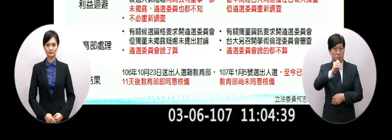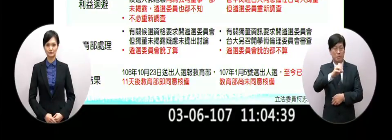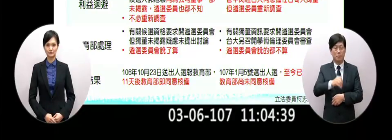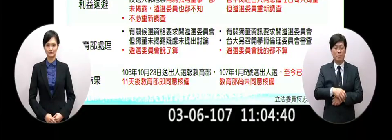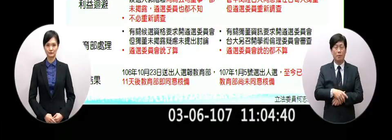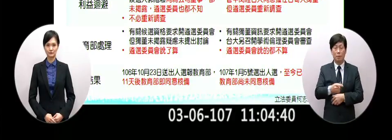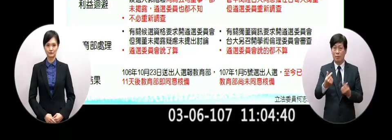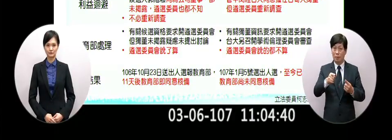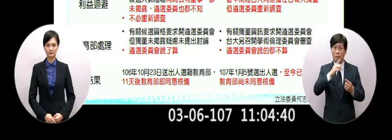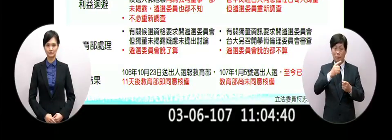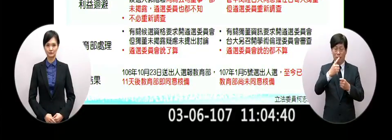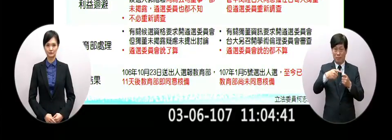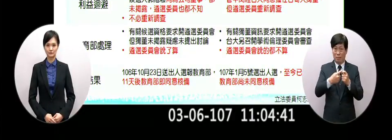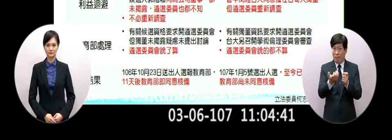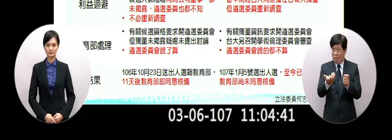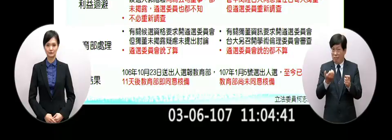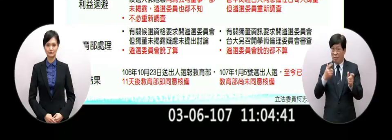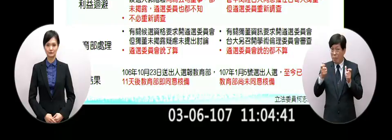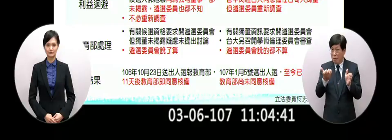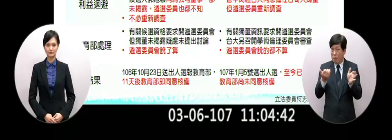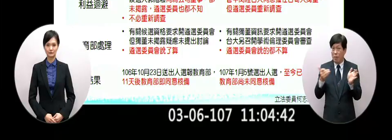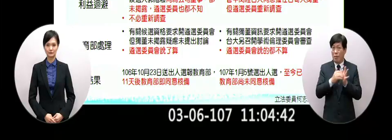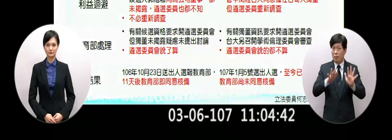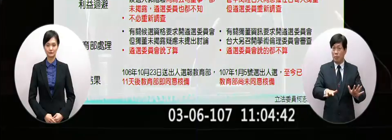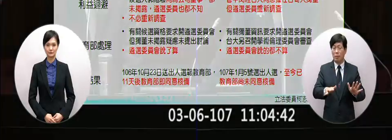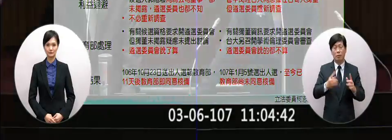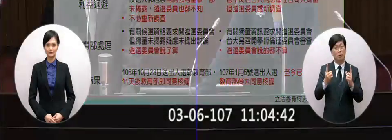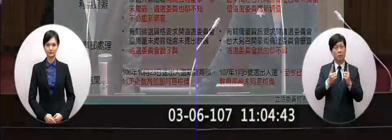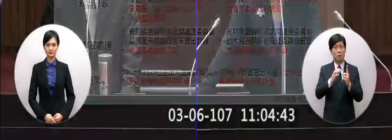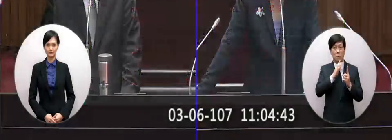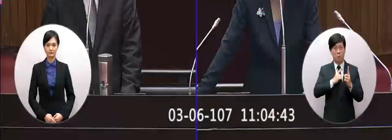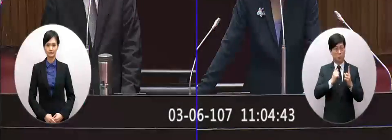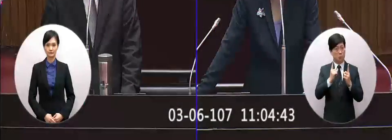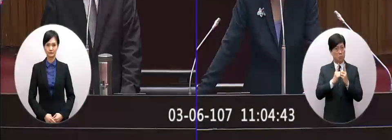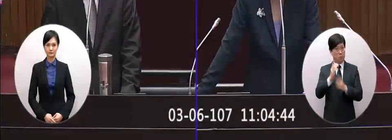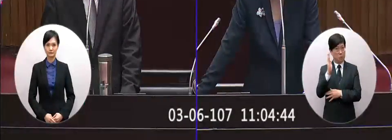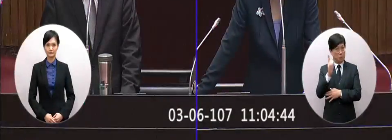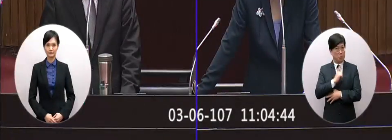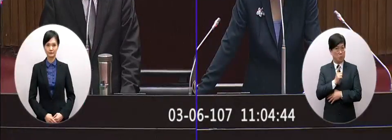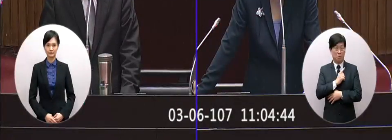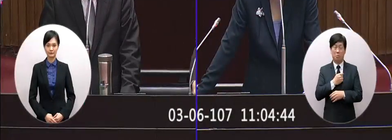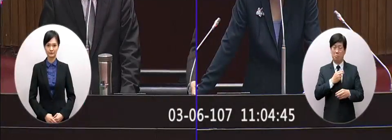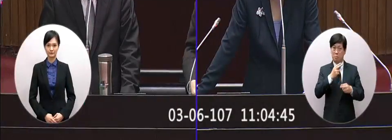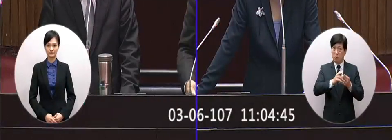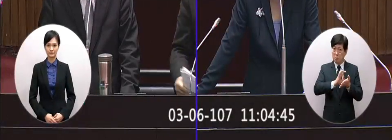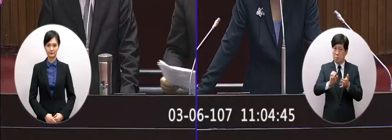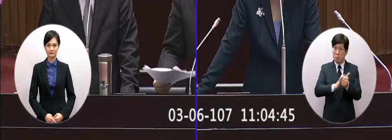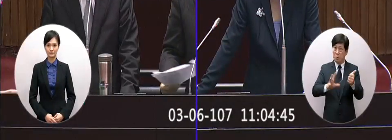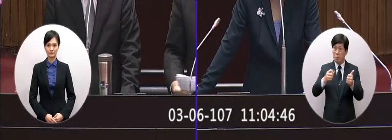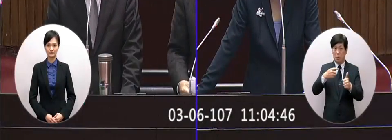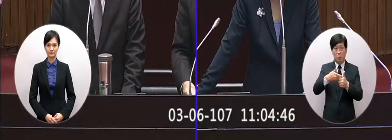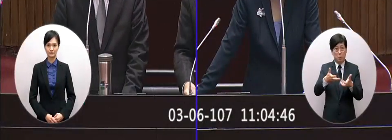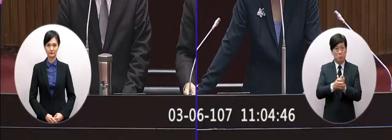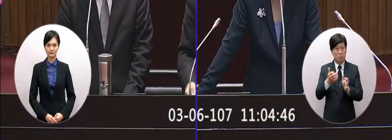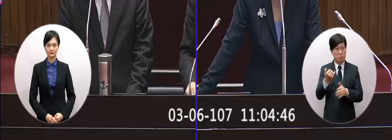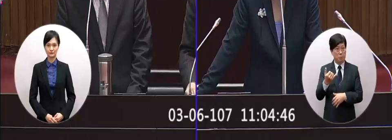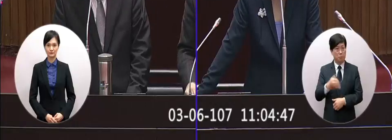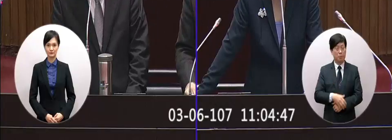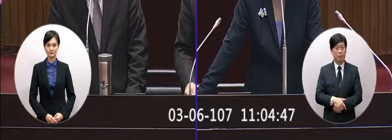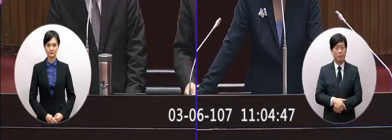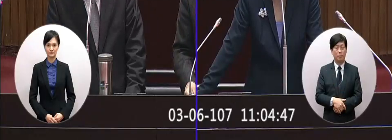件事情从年前拖到年后，是否对我们政府的威信有受到影响？你觉得教育部做的道理对不